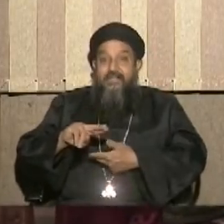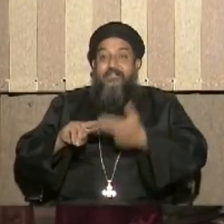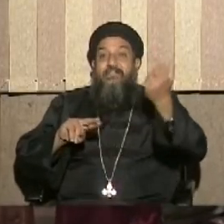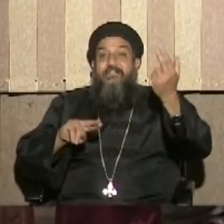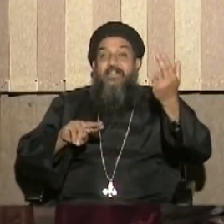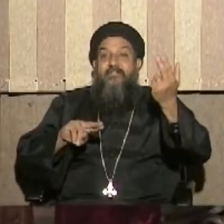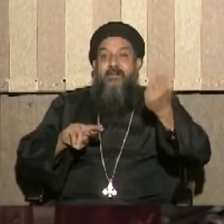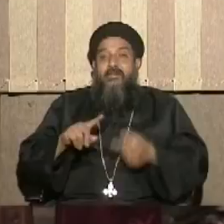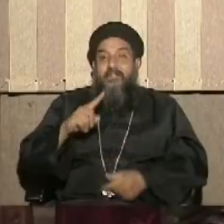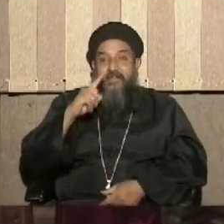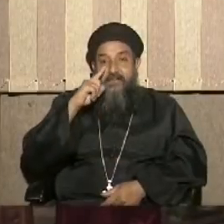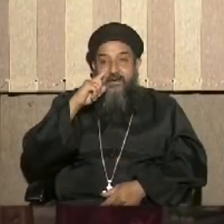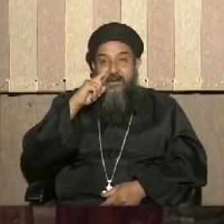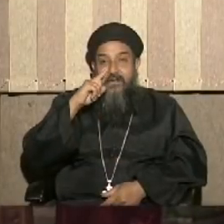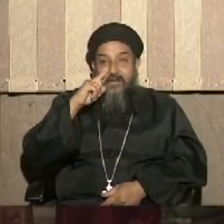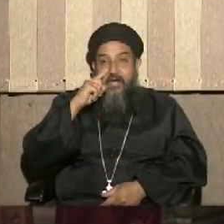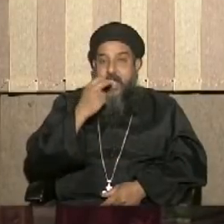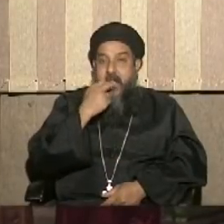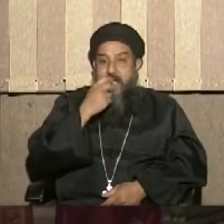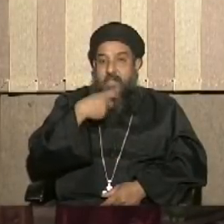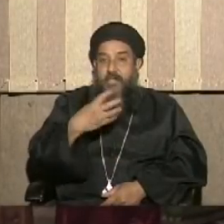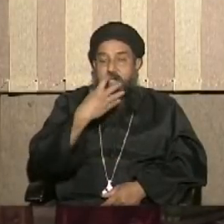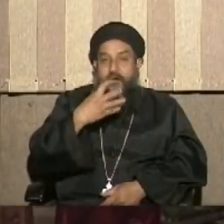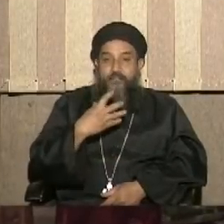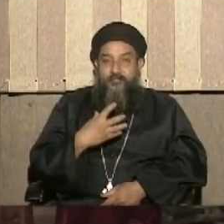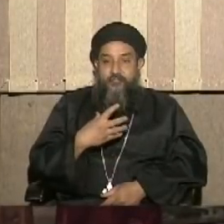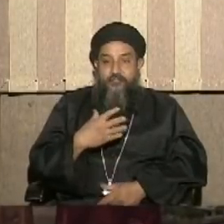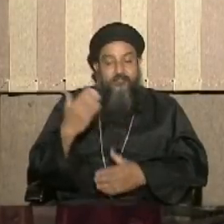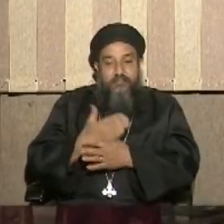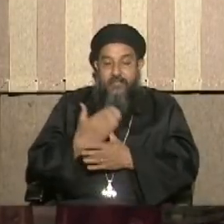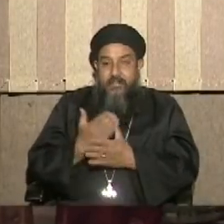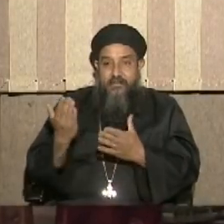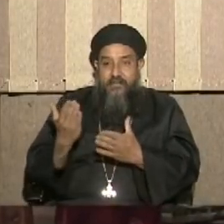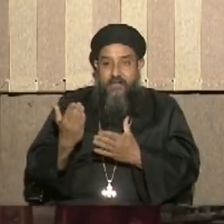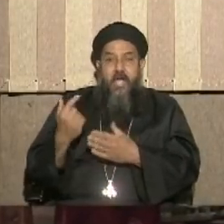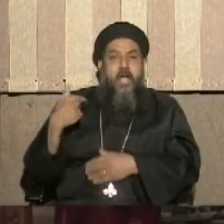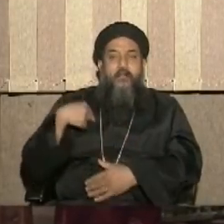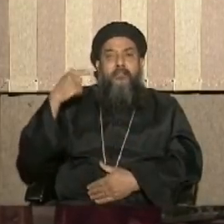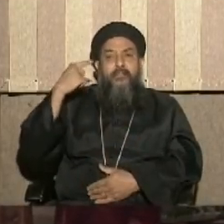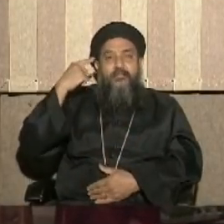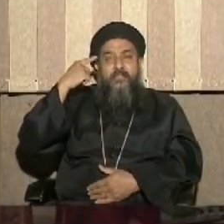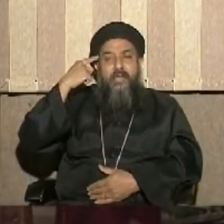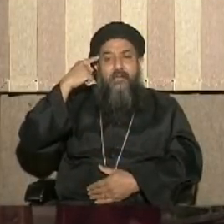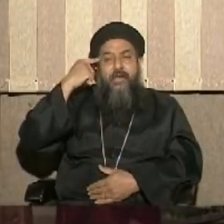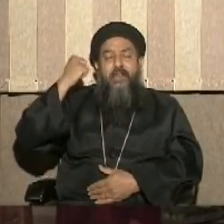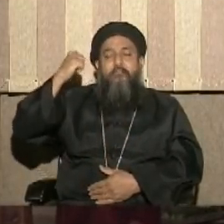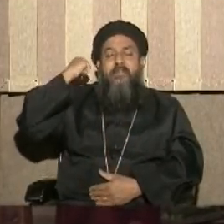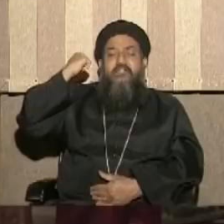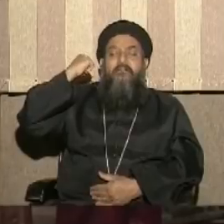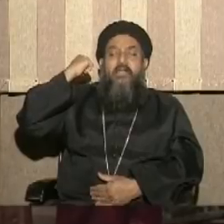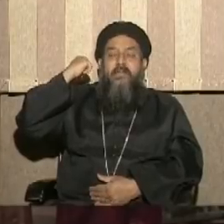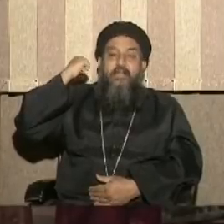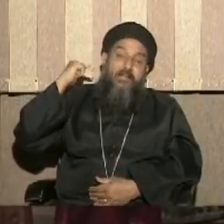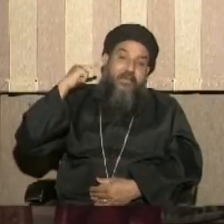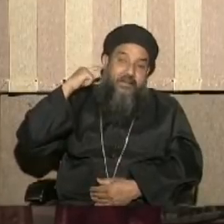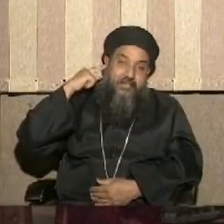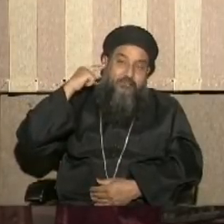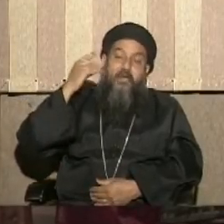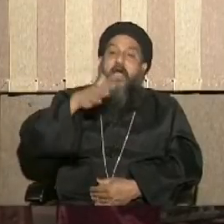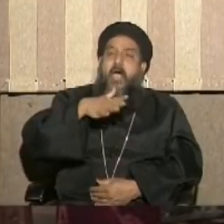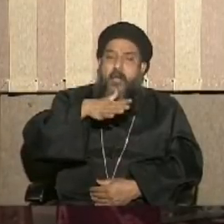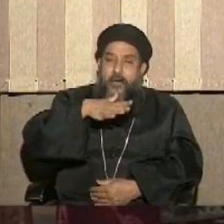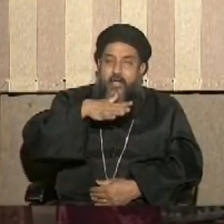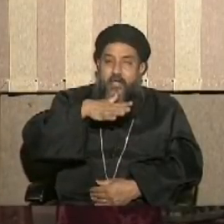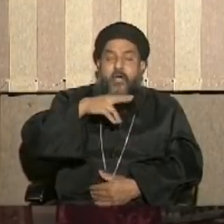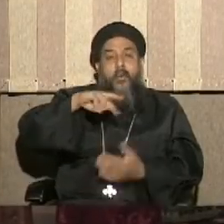ليه؟ عايزين نسافر نقيا يا أبي. نقيا؟ ليه؟ إحنا من زمان بنسمع عن عمل ربنا هناك، الآباء اللي